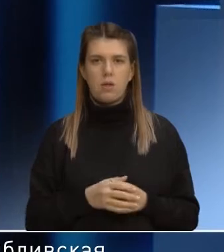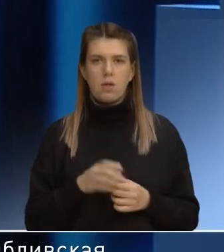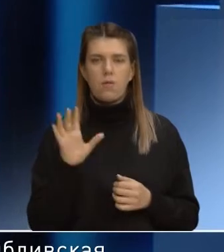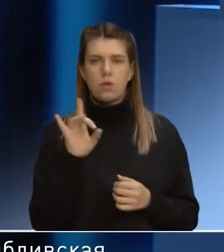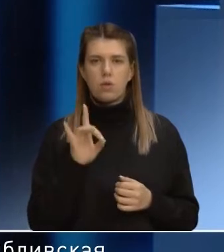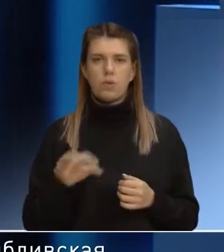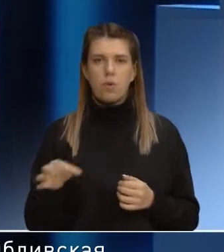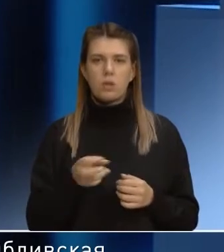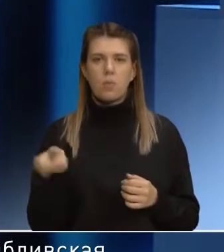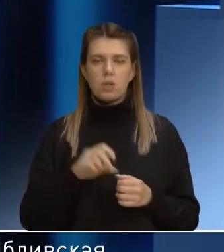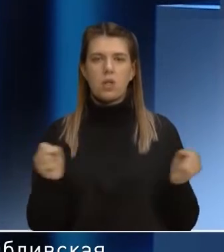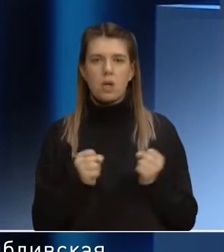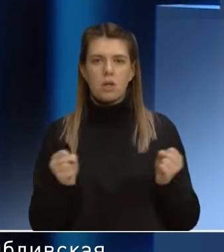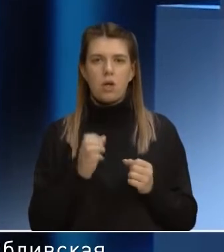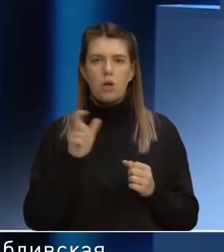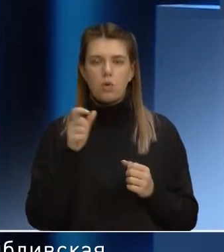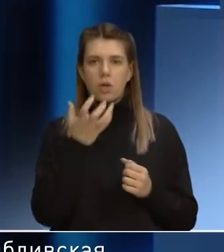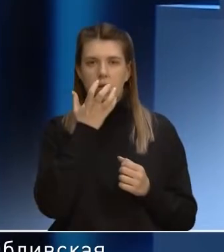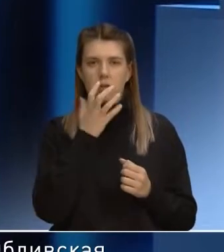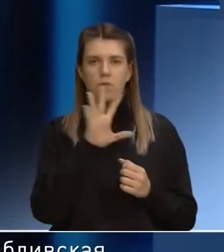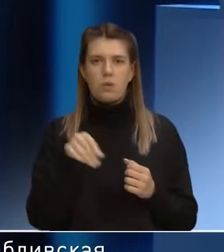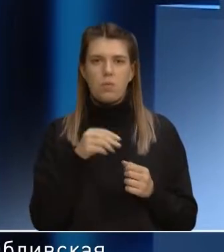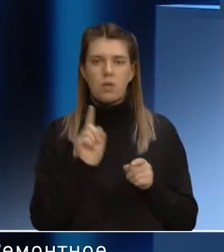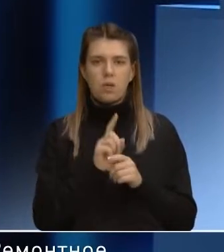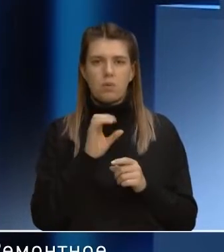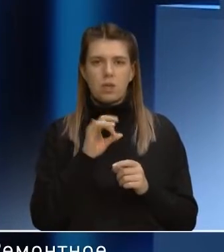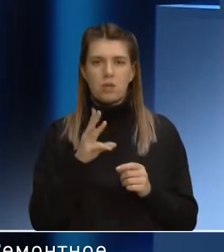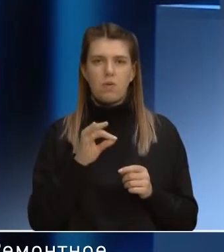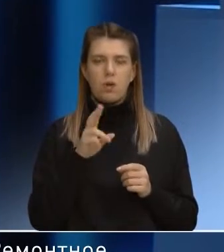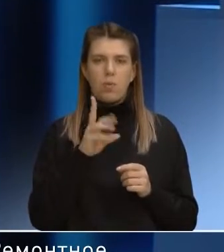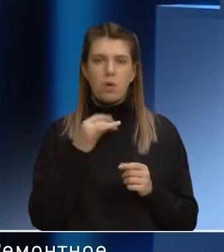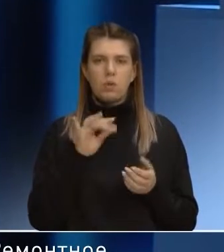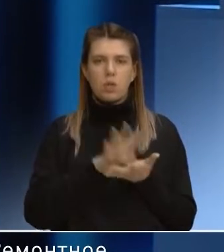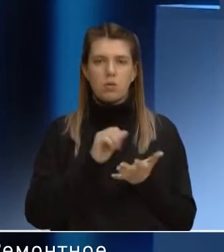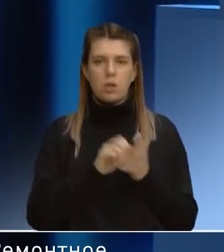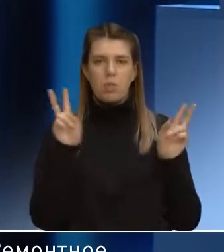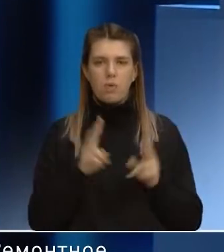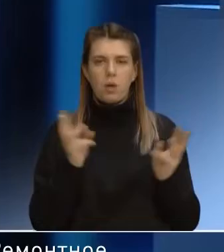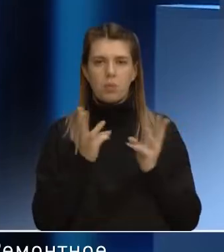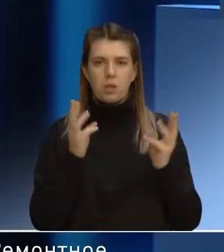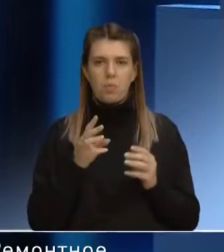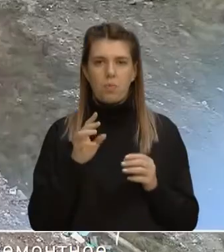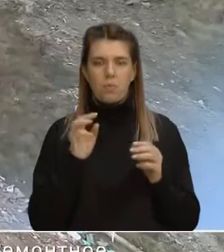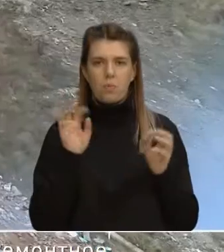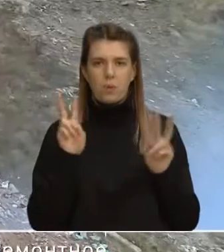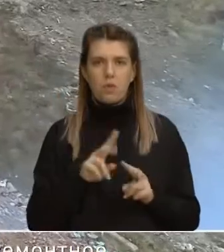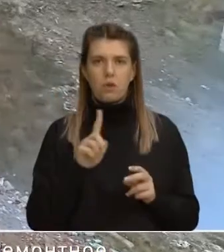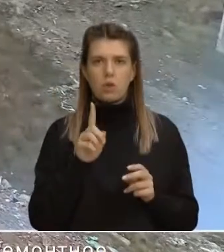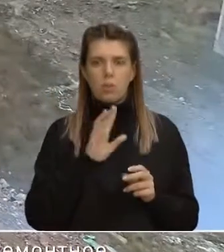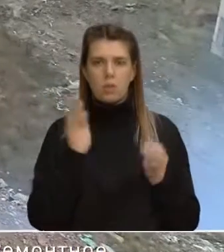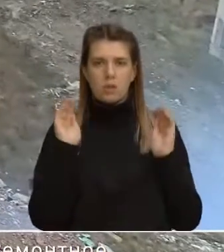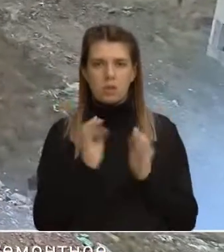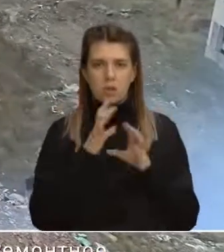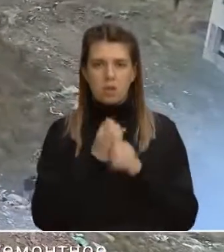в ростовскую область пришли холодам люди греются всеми доступными средствами порой с нарушениями правилам пожарной безопасности и чтобы минимизировать